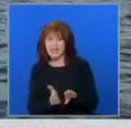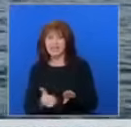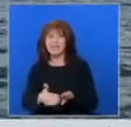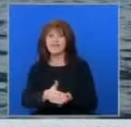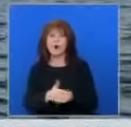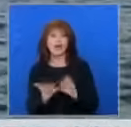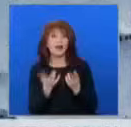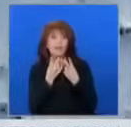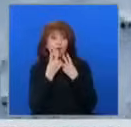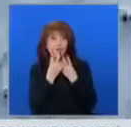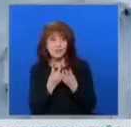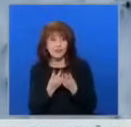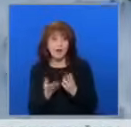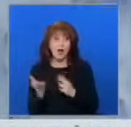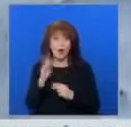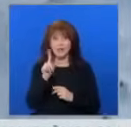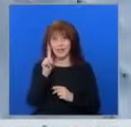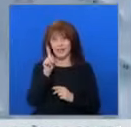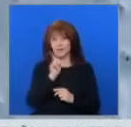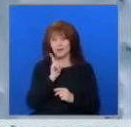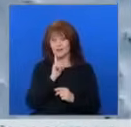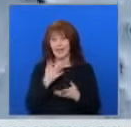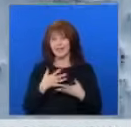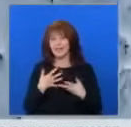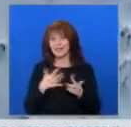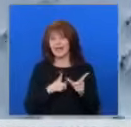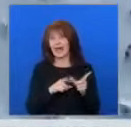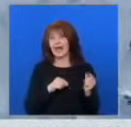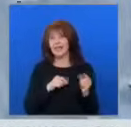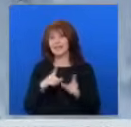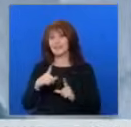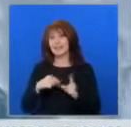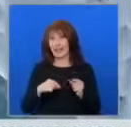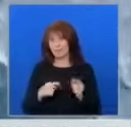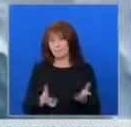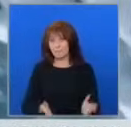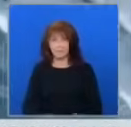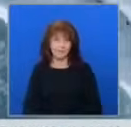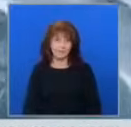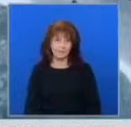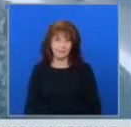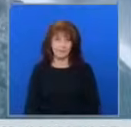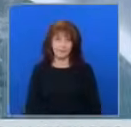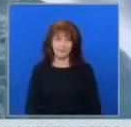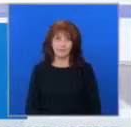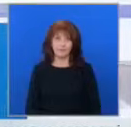какво виждаме? Още един човек, който иска да стане звезда. Да.